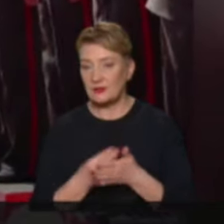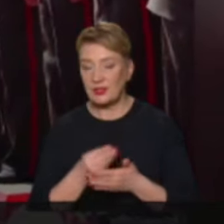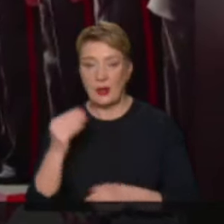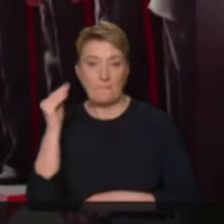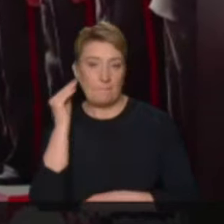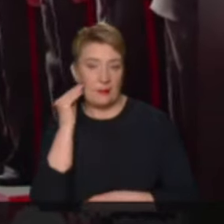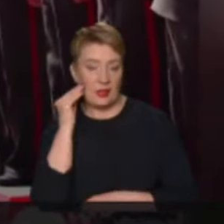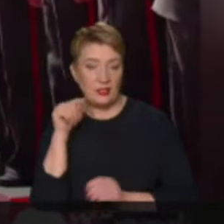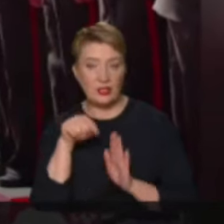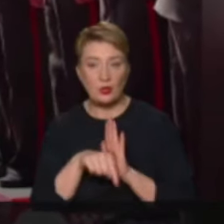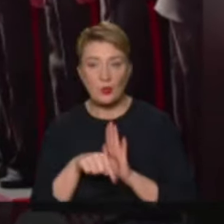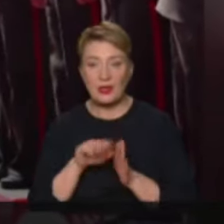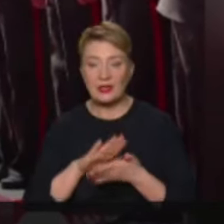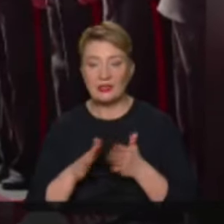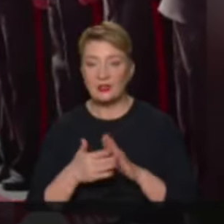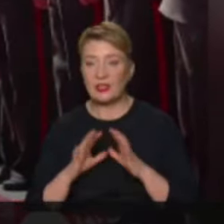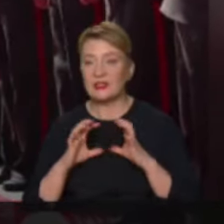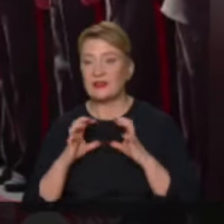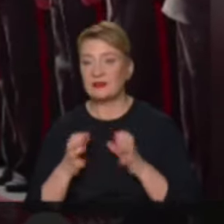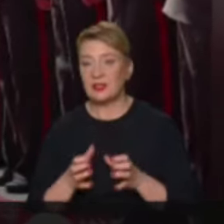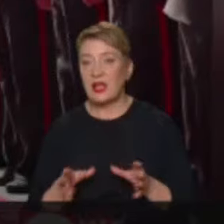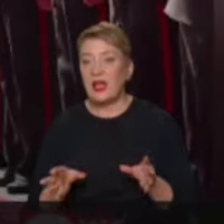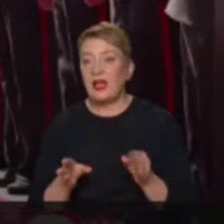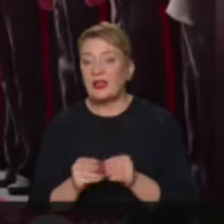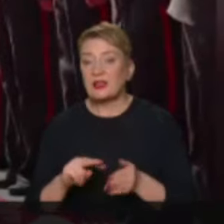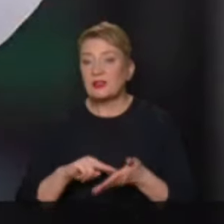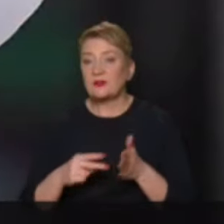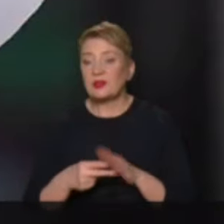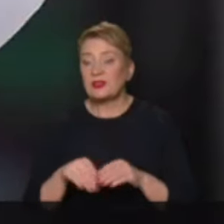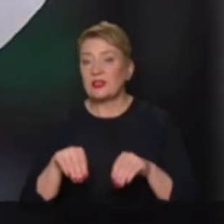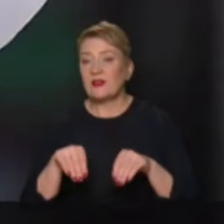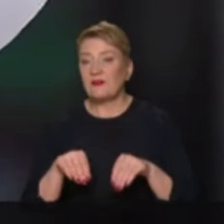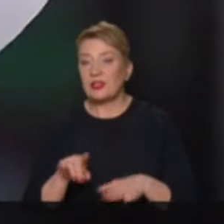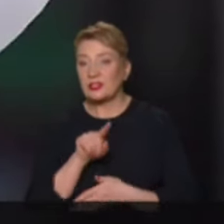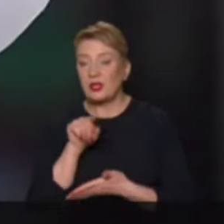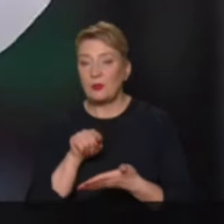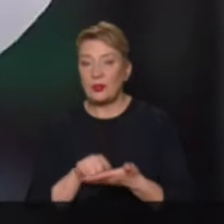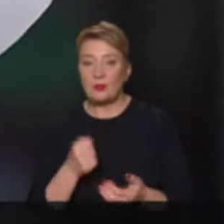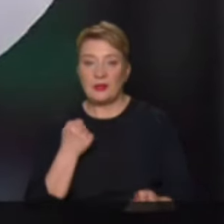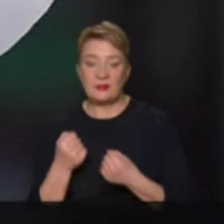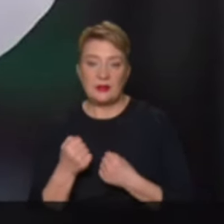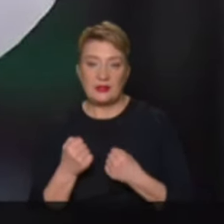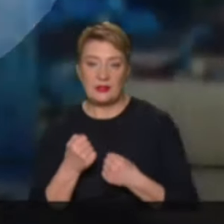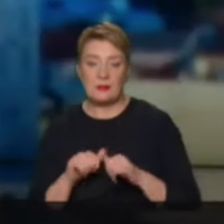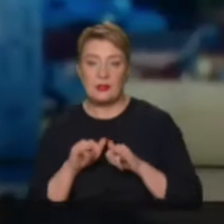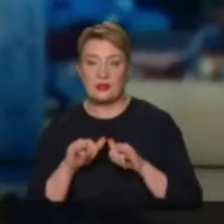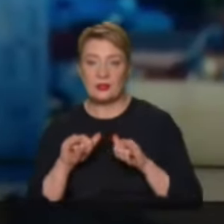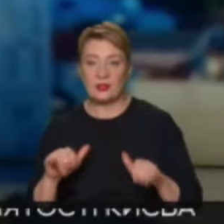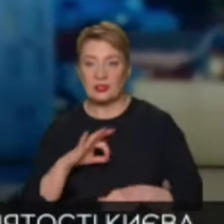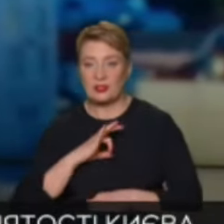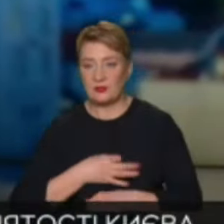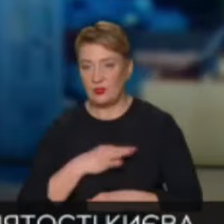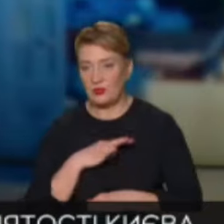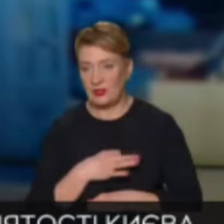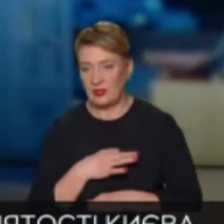поточної глобальної ситуації у світі, разом спланували вирішення практичних питань боротьби зі зростаючими шпигунськими та